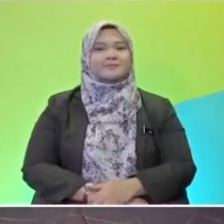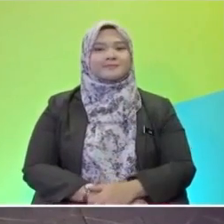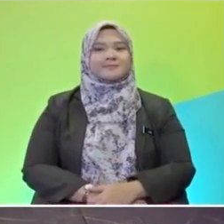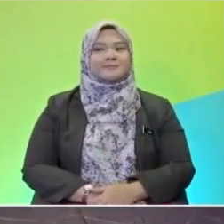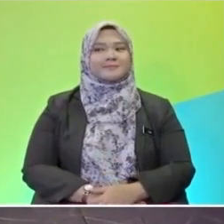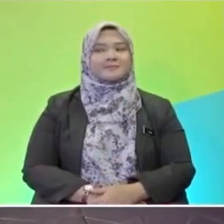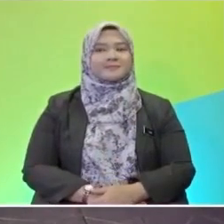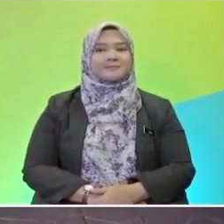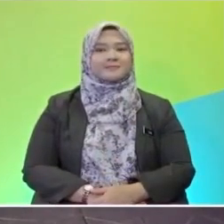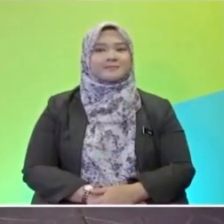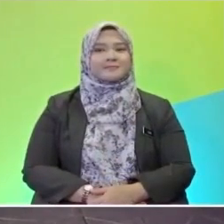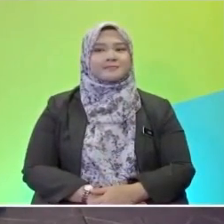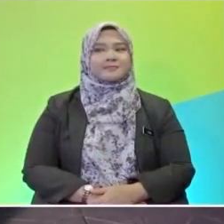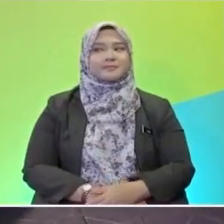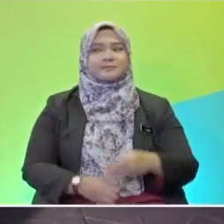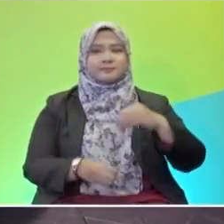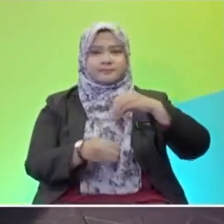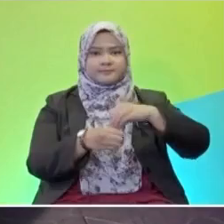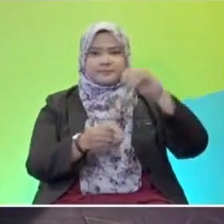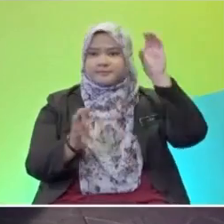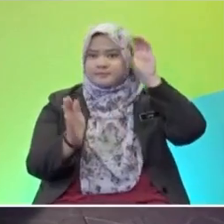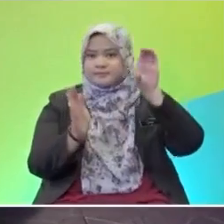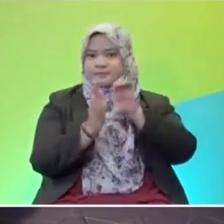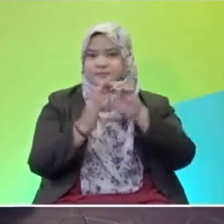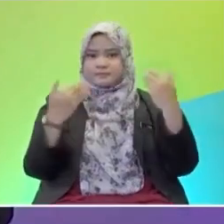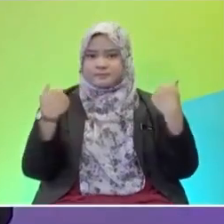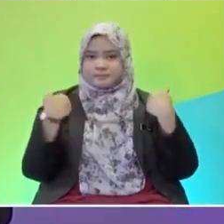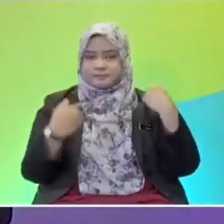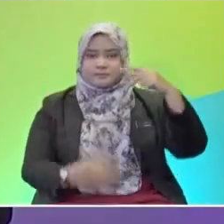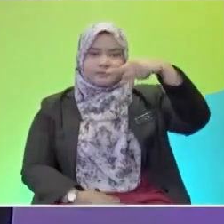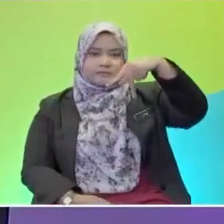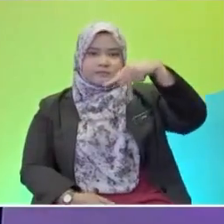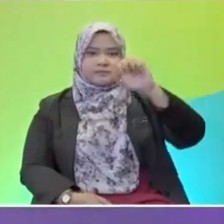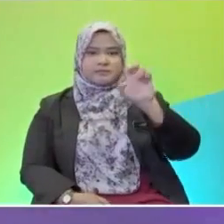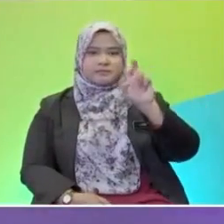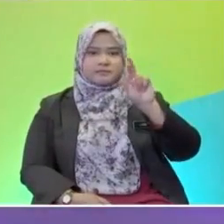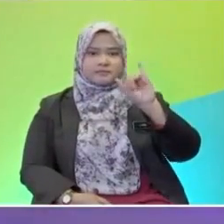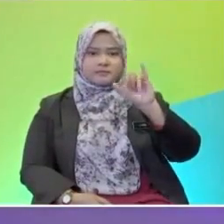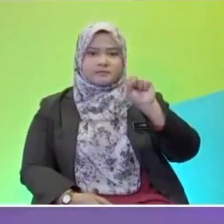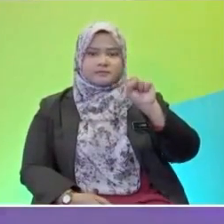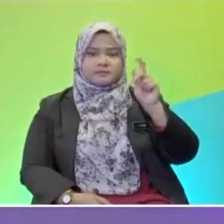seolah-olah seperti bendera tadi yaitu periskop Oke